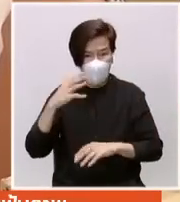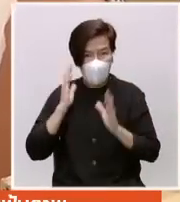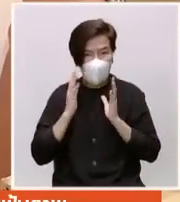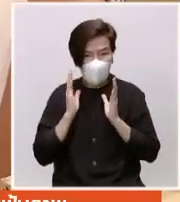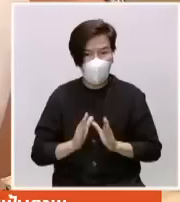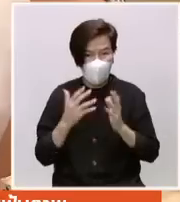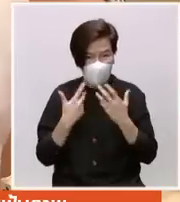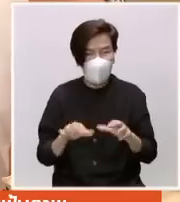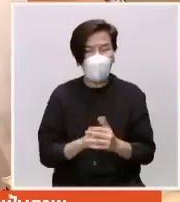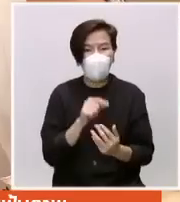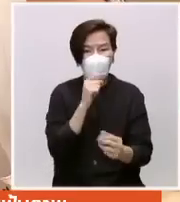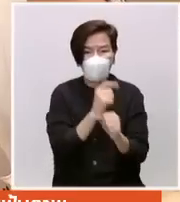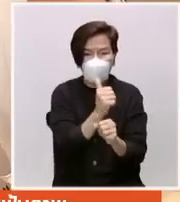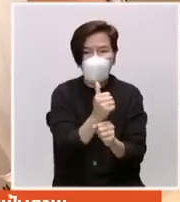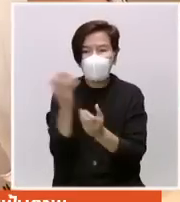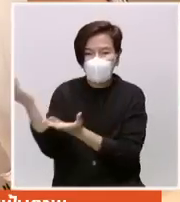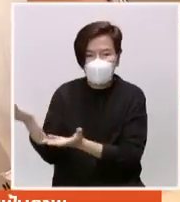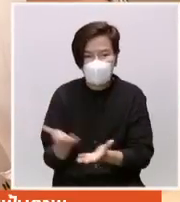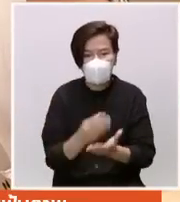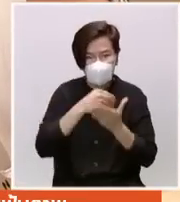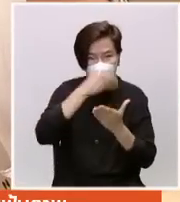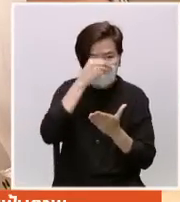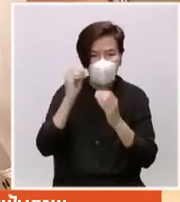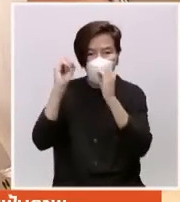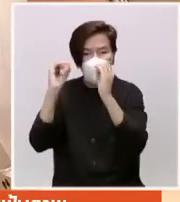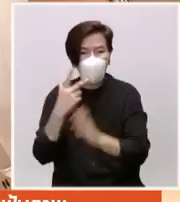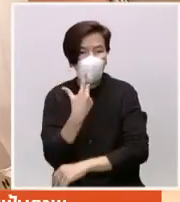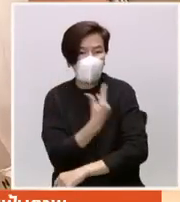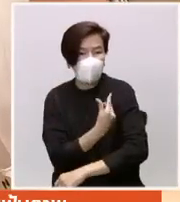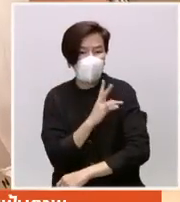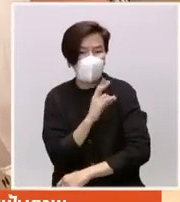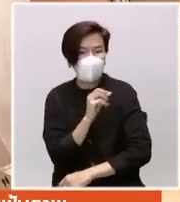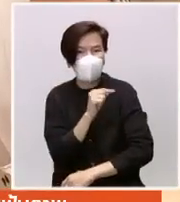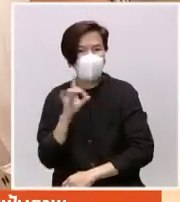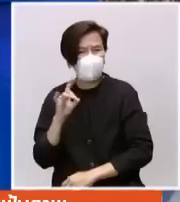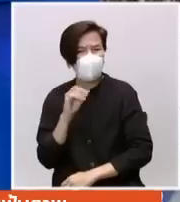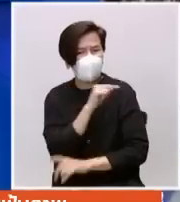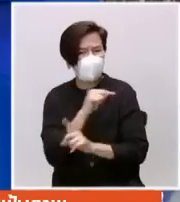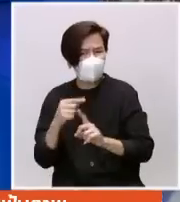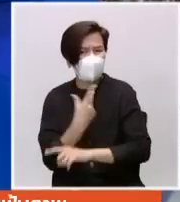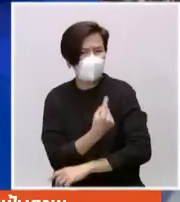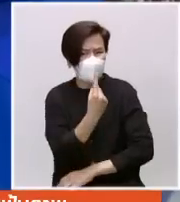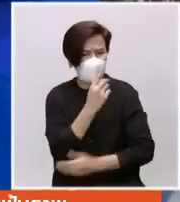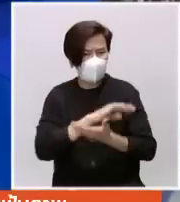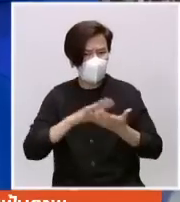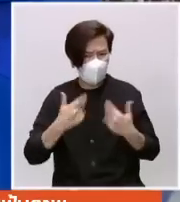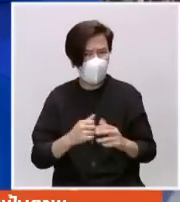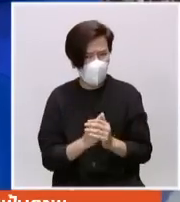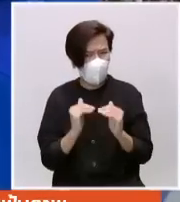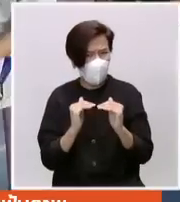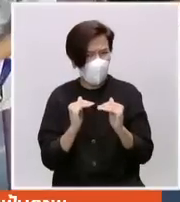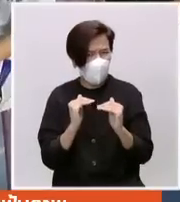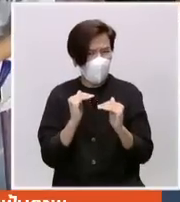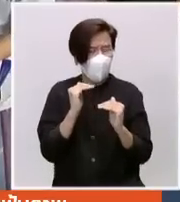ฉีดวัคซีนเพิ่มขึ้นเรื่อยๆครับส่วนคุณครูครับได้รับวัคซีนเข็ม170-80แล้วนะครับก็ถือได้ว่าเป็นตัวเลขที่สูงพอสมควรเล